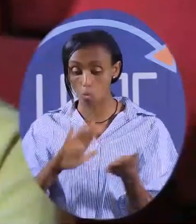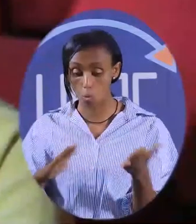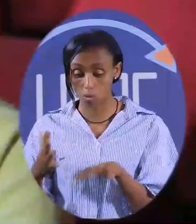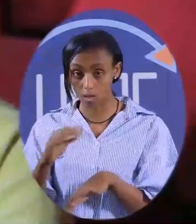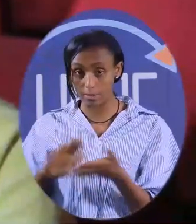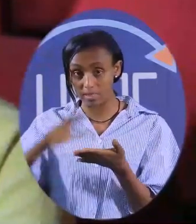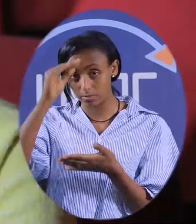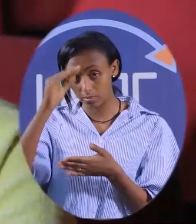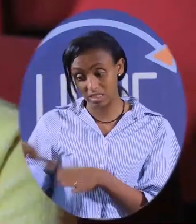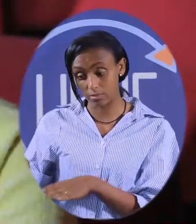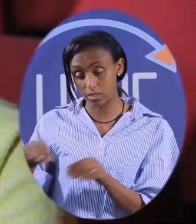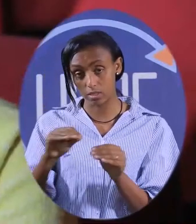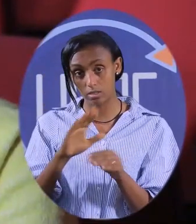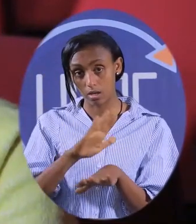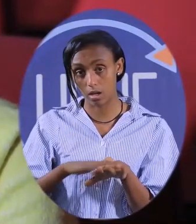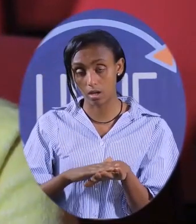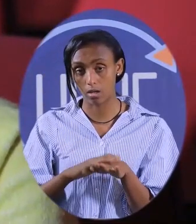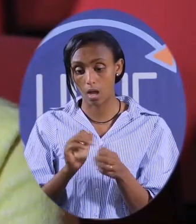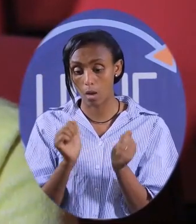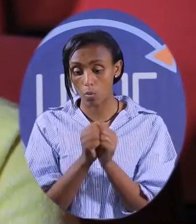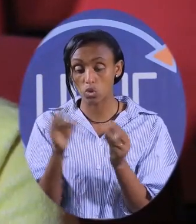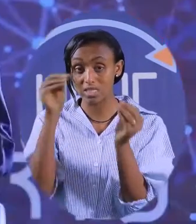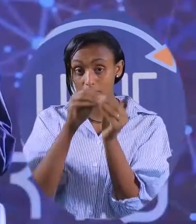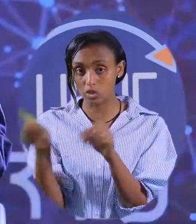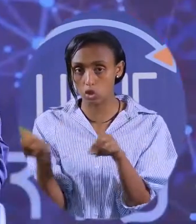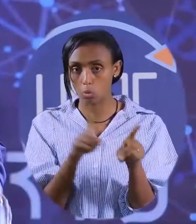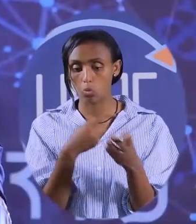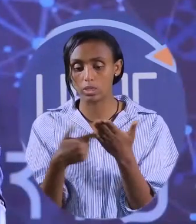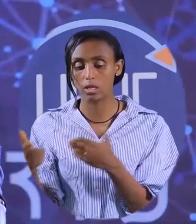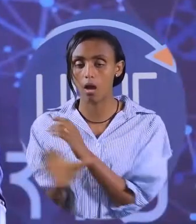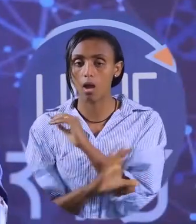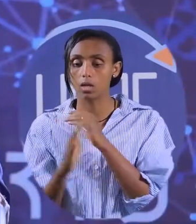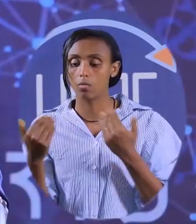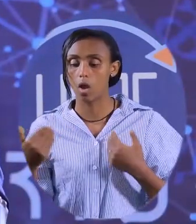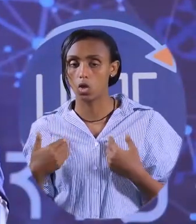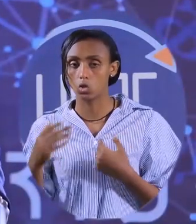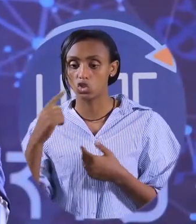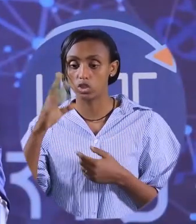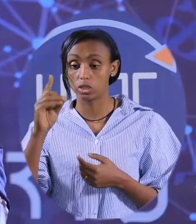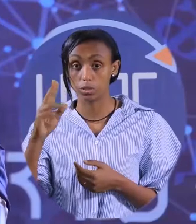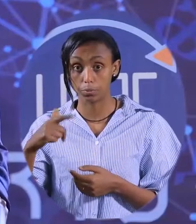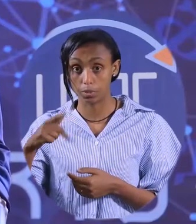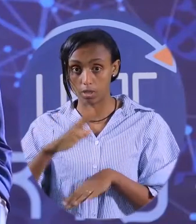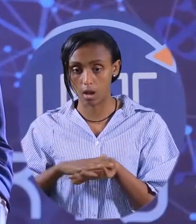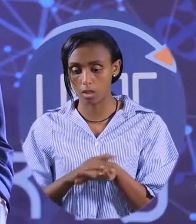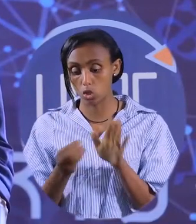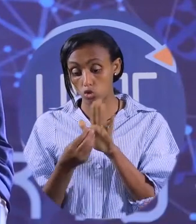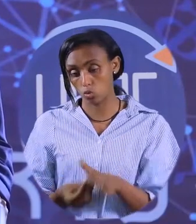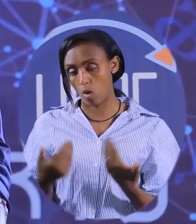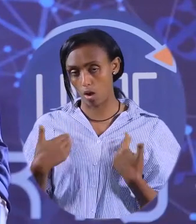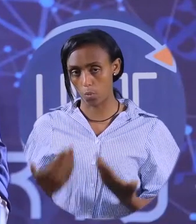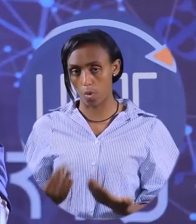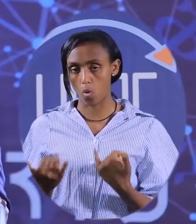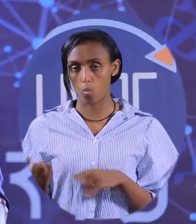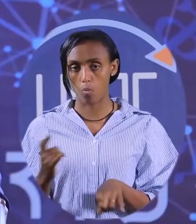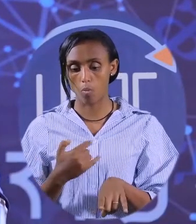ሞትና በትምህርትና ምርታማነት ያለውን በአንድ ላይ ስንደምረው ደግሞ እንደ ሀገር ባለው የጂዲፒ ላይ ከፍተኛ ተጽዕኖ ያመጣል። አሁን